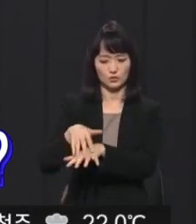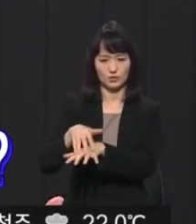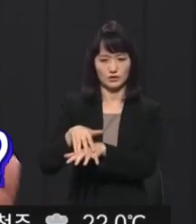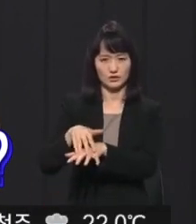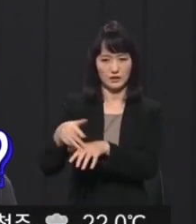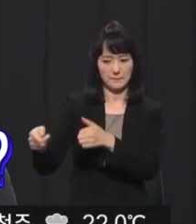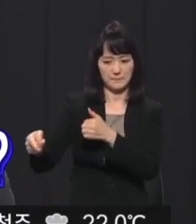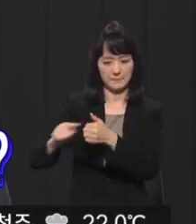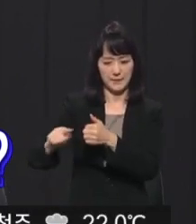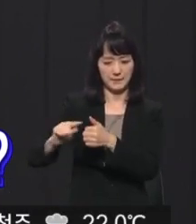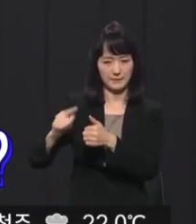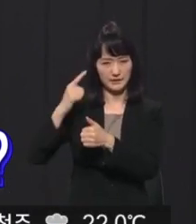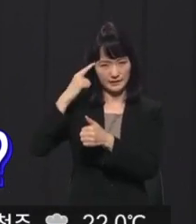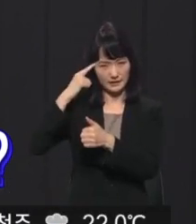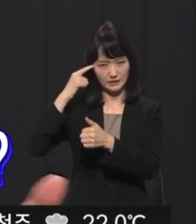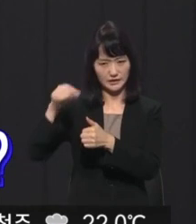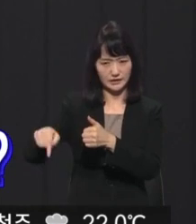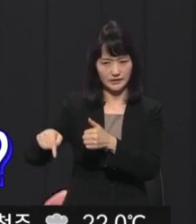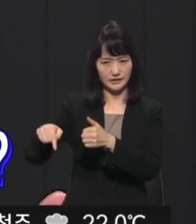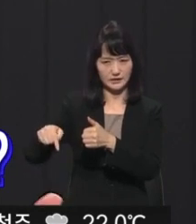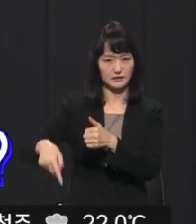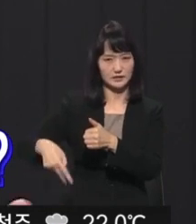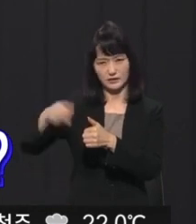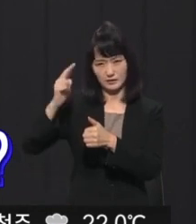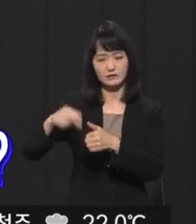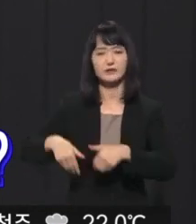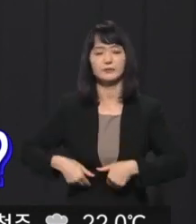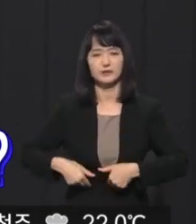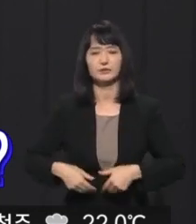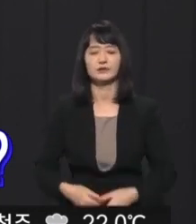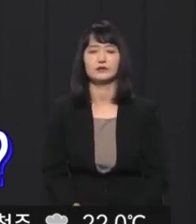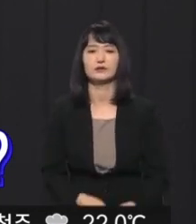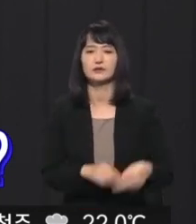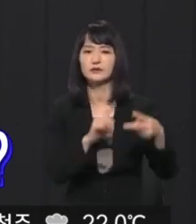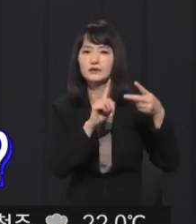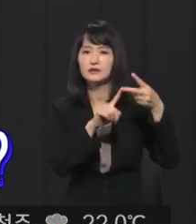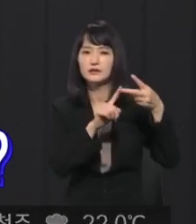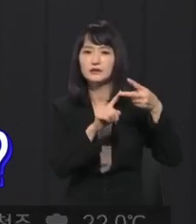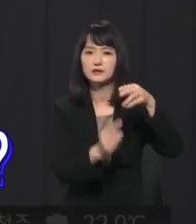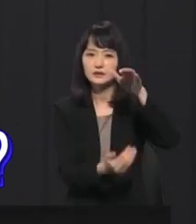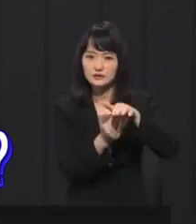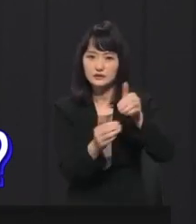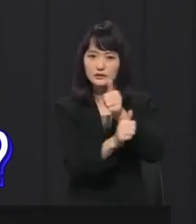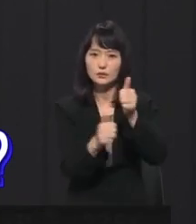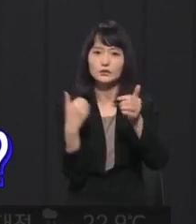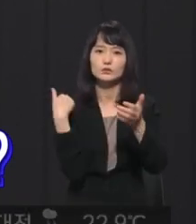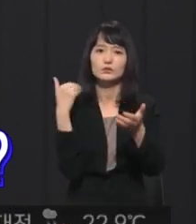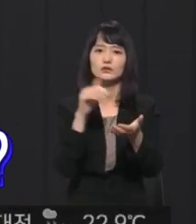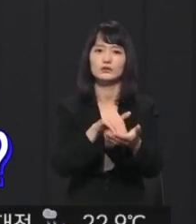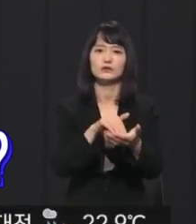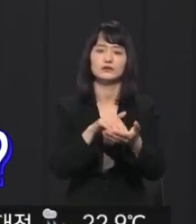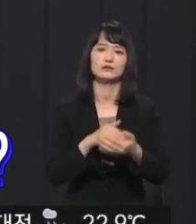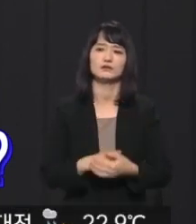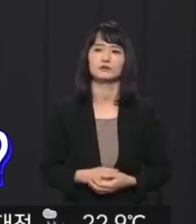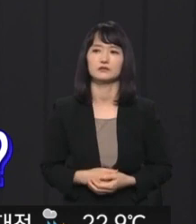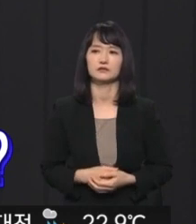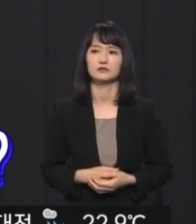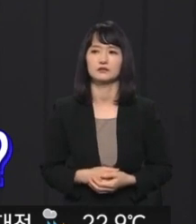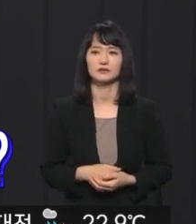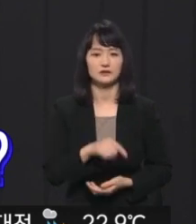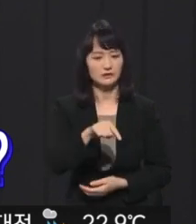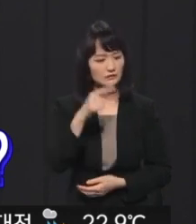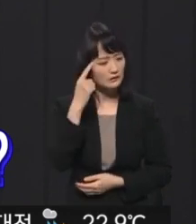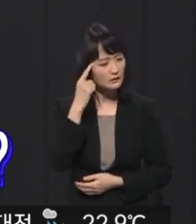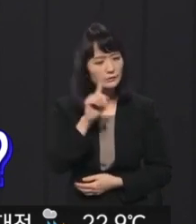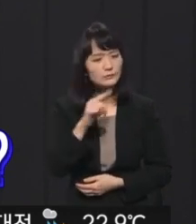가요 그래서 그거를 한번도 끊어 줄 필요가 있다라는 거 구요 두번째는 최고위 로 돌아가게 되면 은 이곳까지 생각하실지